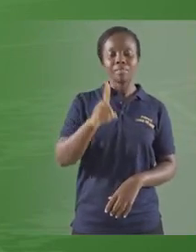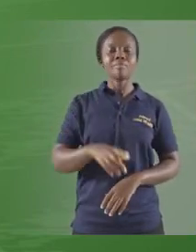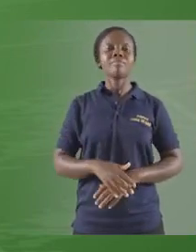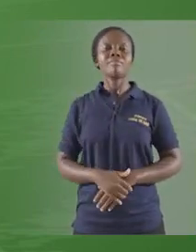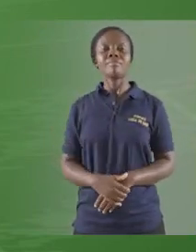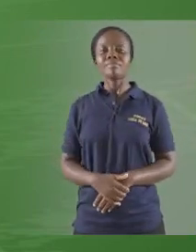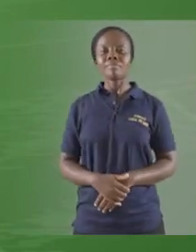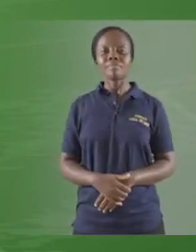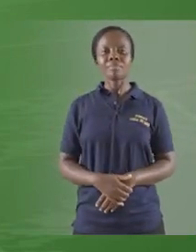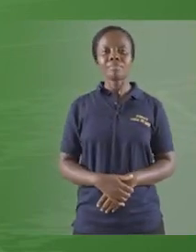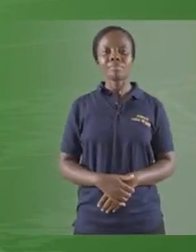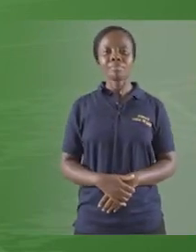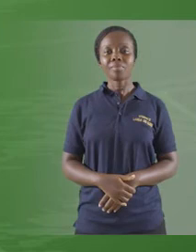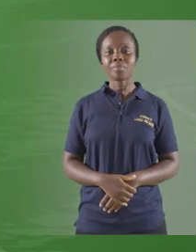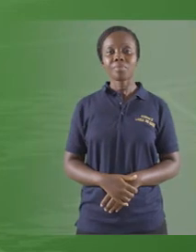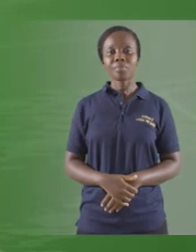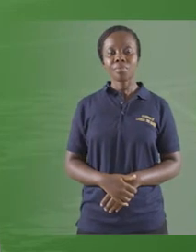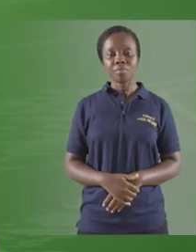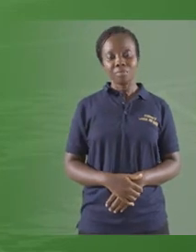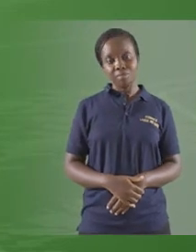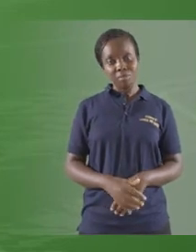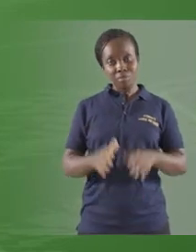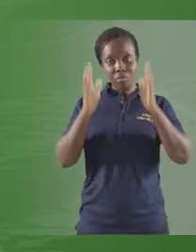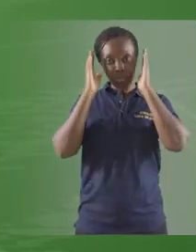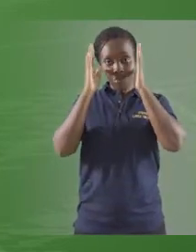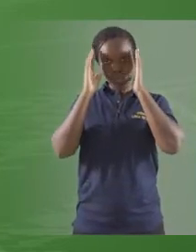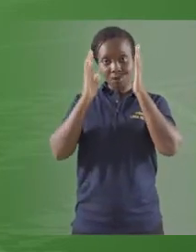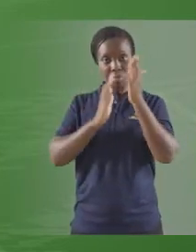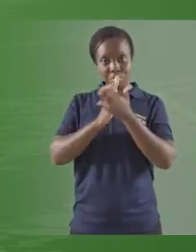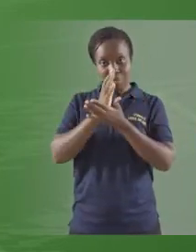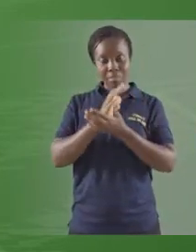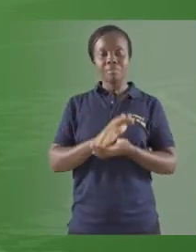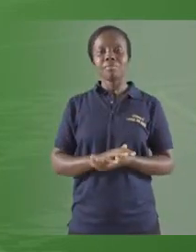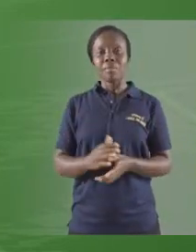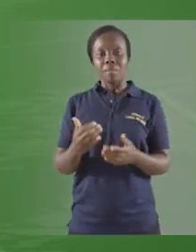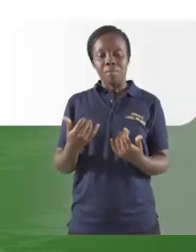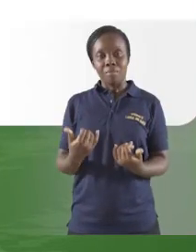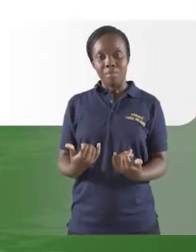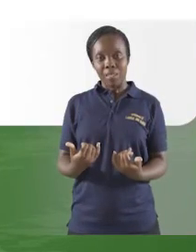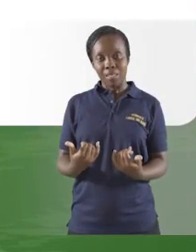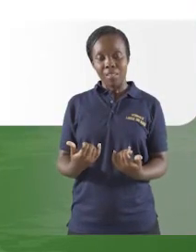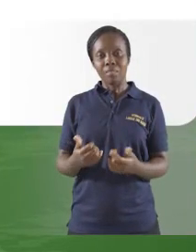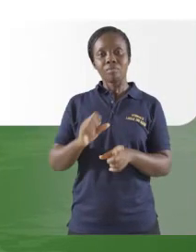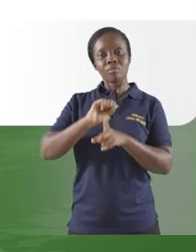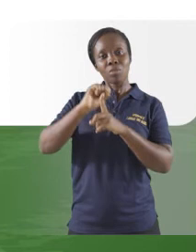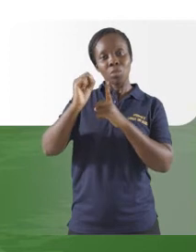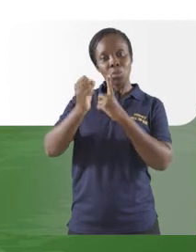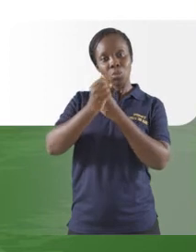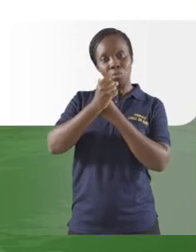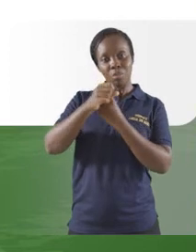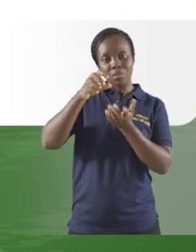D. Ensemble, suivons notre situation d'apprentissage.